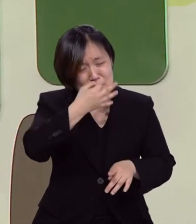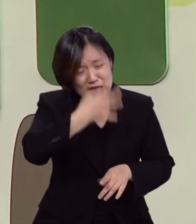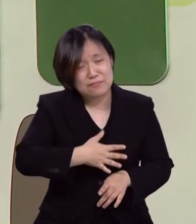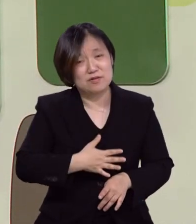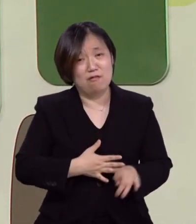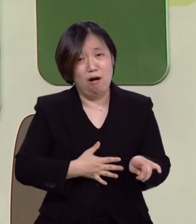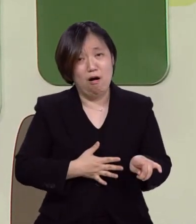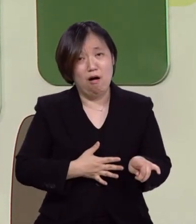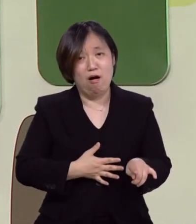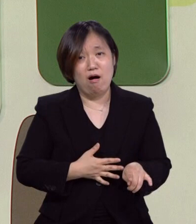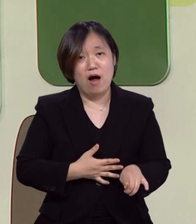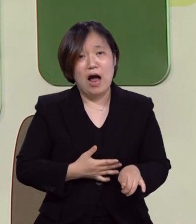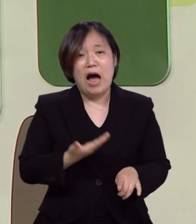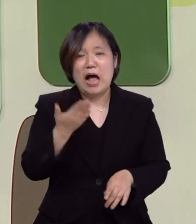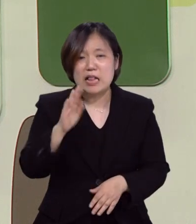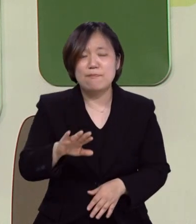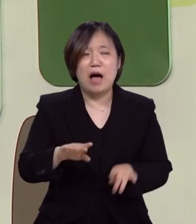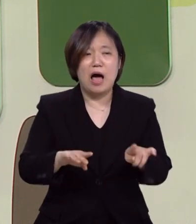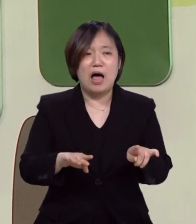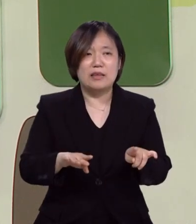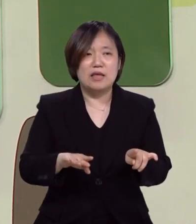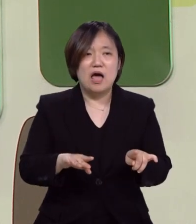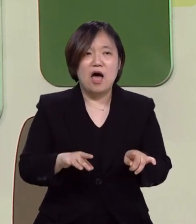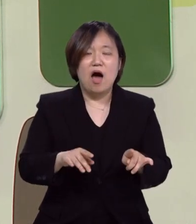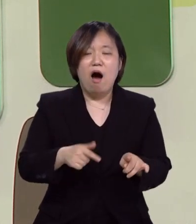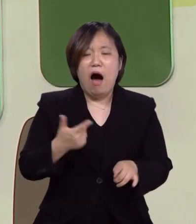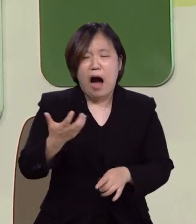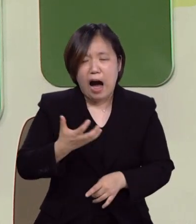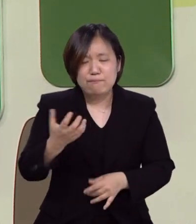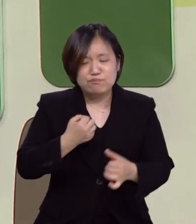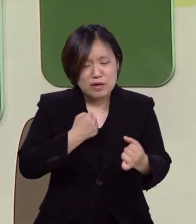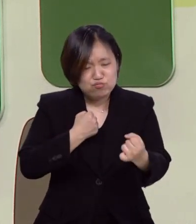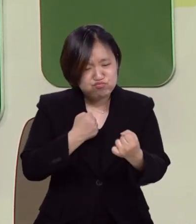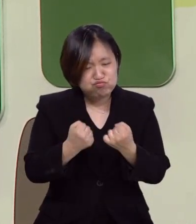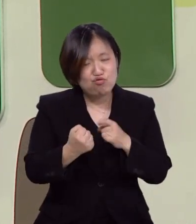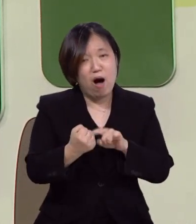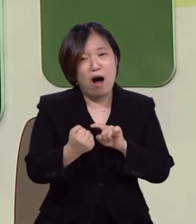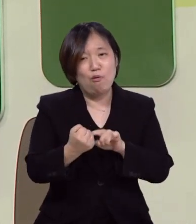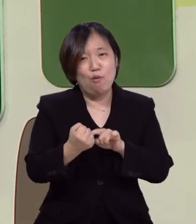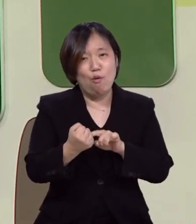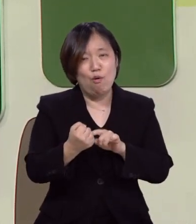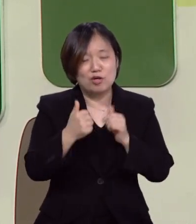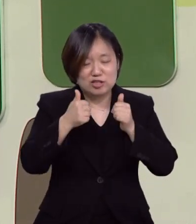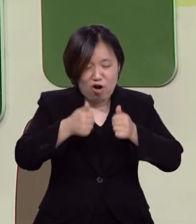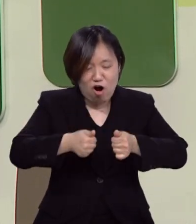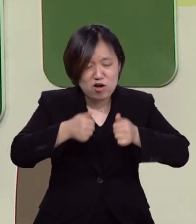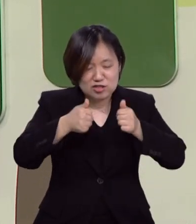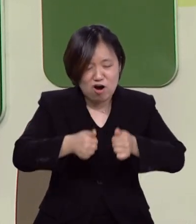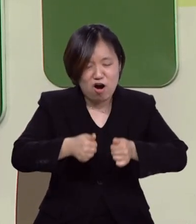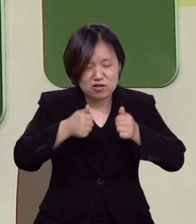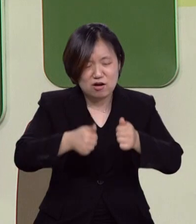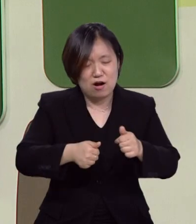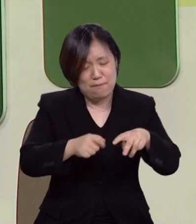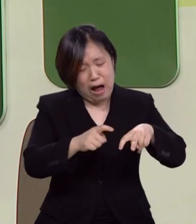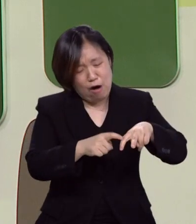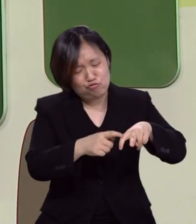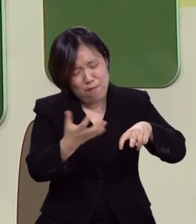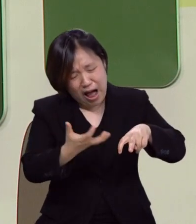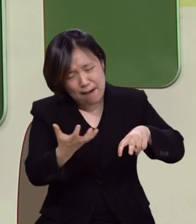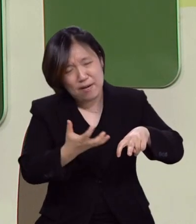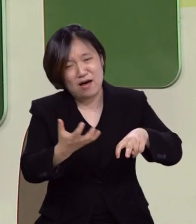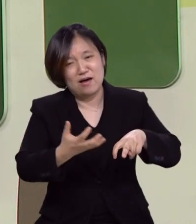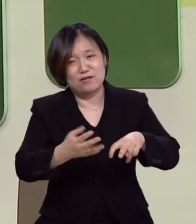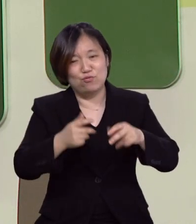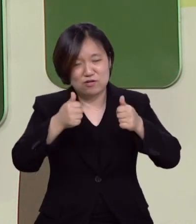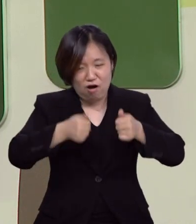무릎이 다 상처로 해져 가지고 무릎 바닥이 다 그냥 피범벅이 되는 그 순간에도 삼천배를 하셨다는